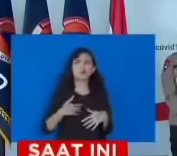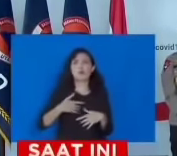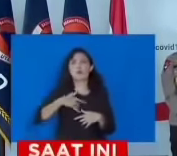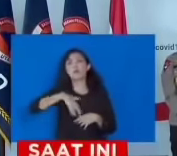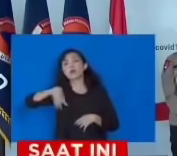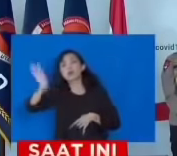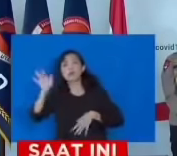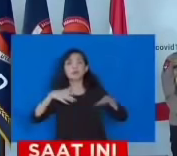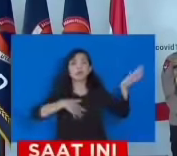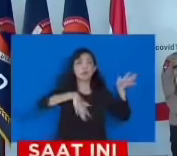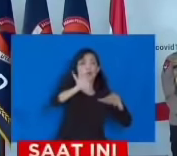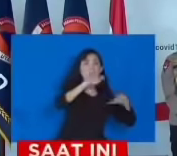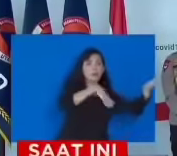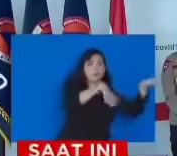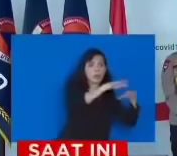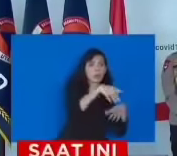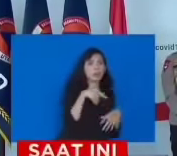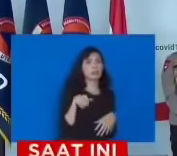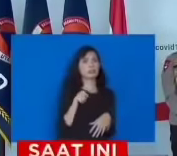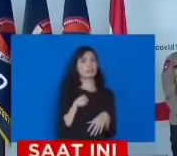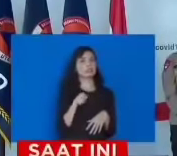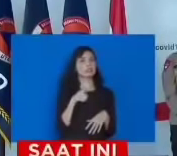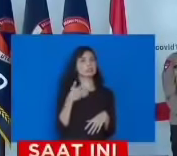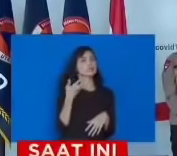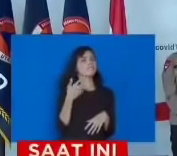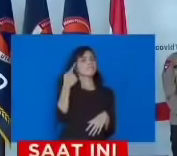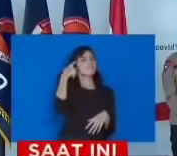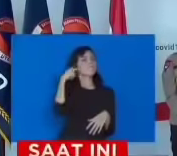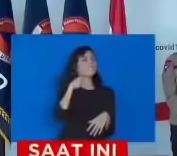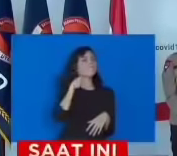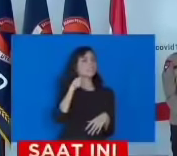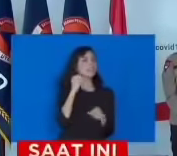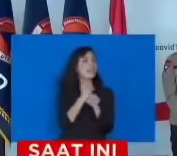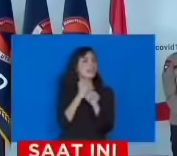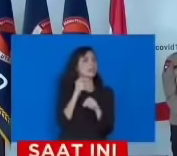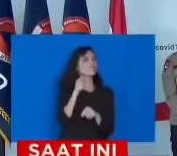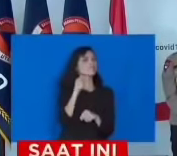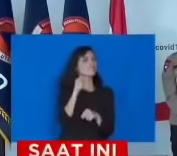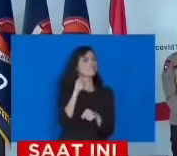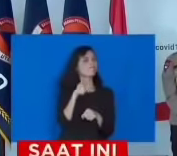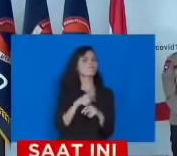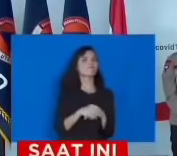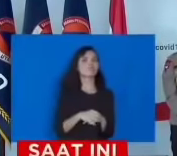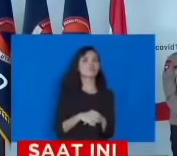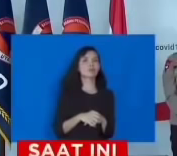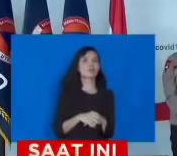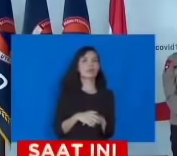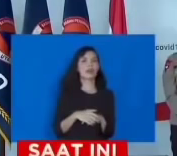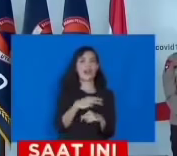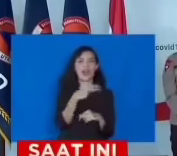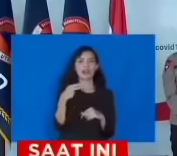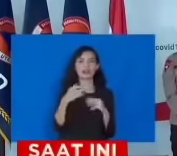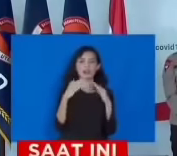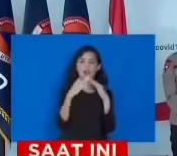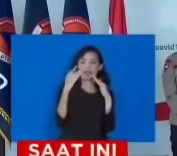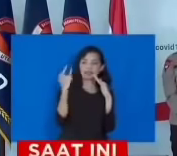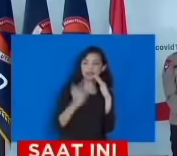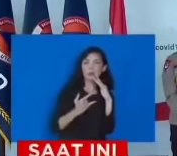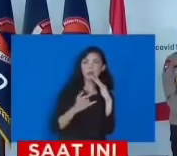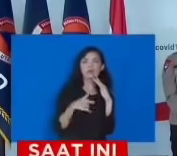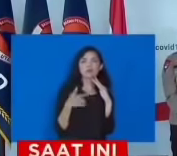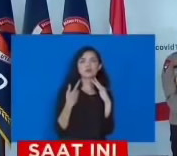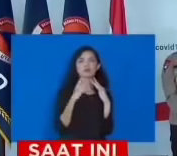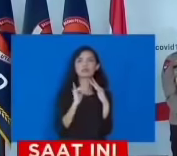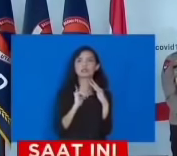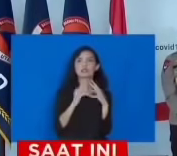sekitar. Inilah yang meyakinkan kita bahwa tinggal di rumah adalah jawaban